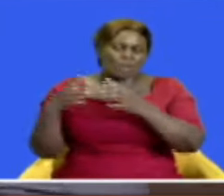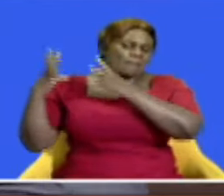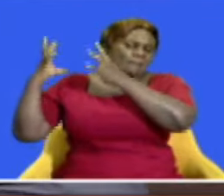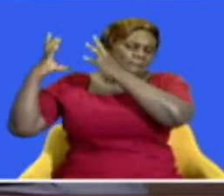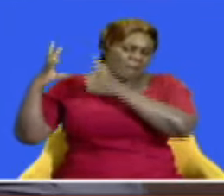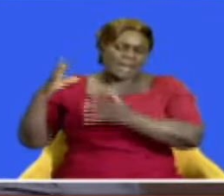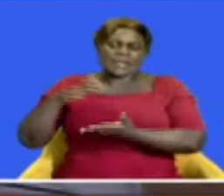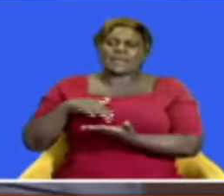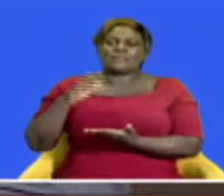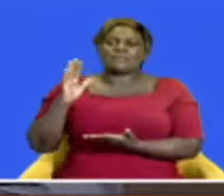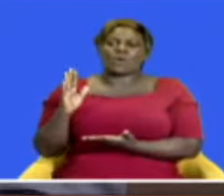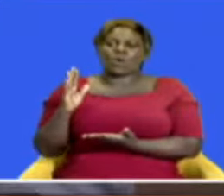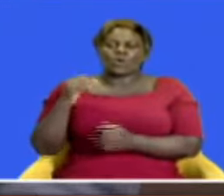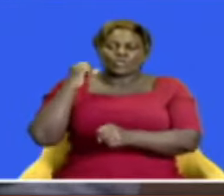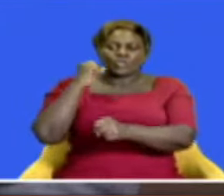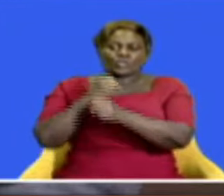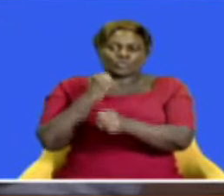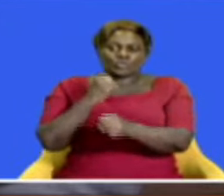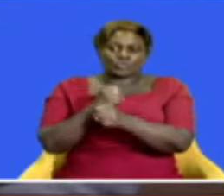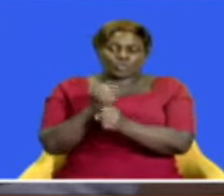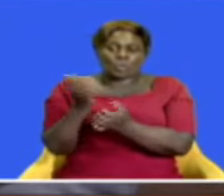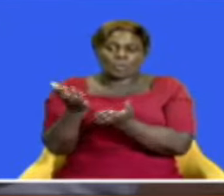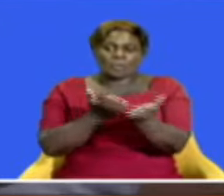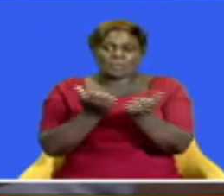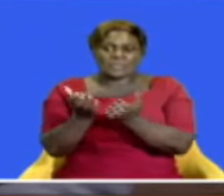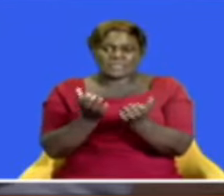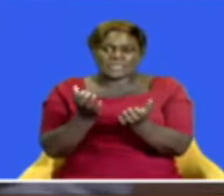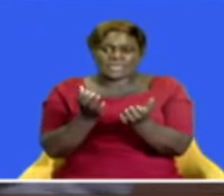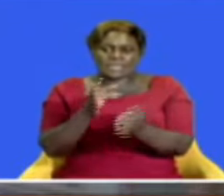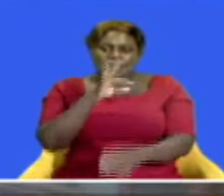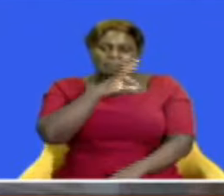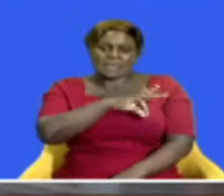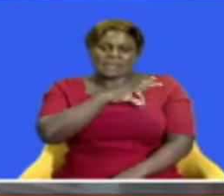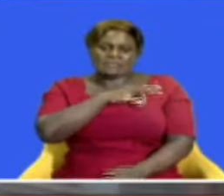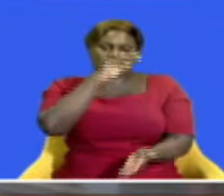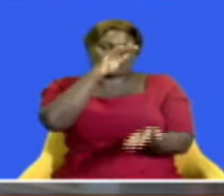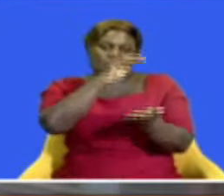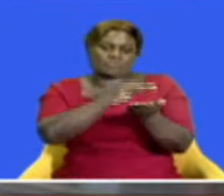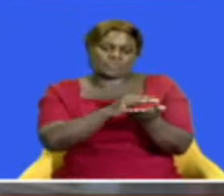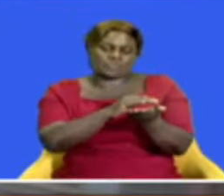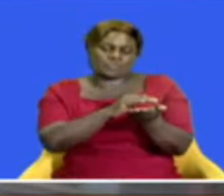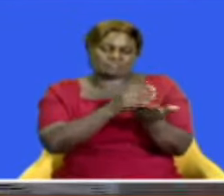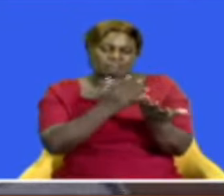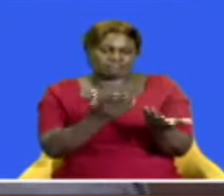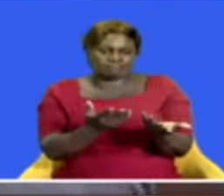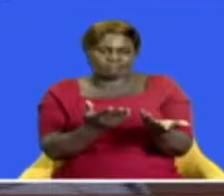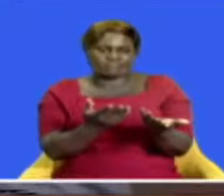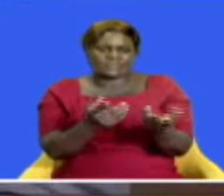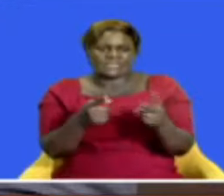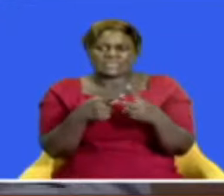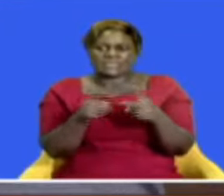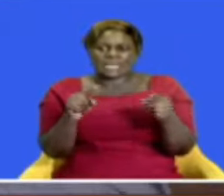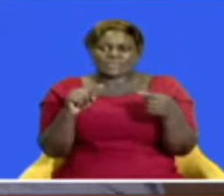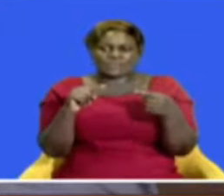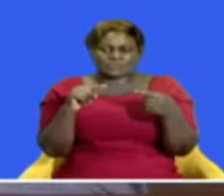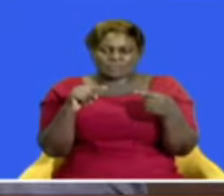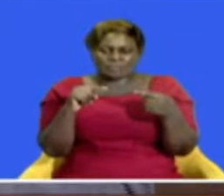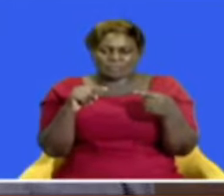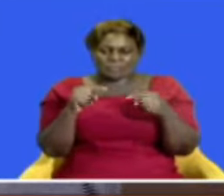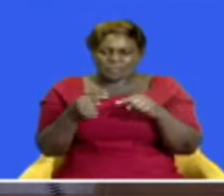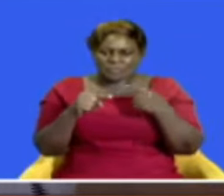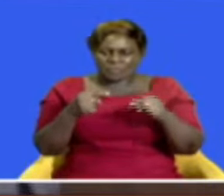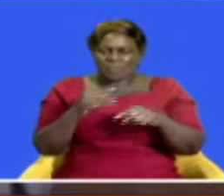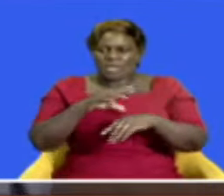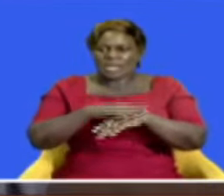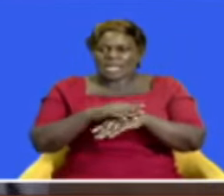zaidi ya kufanya biashara na mapato yao yatashuka, na wata ile kwa kimombo tunasema they start hurting, wataanza